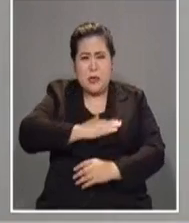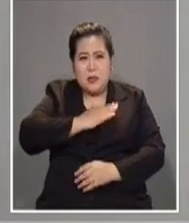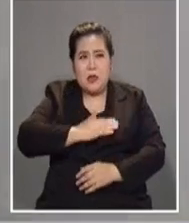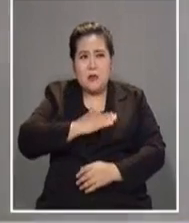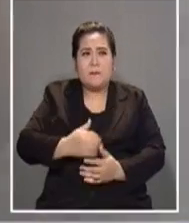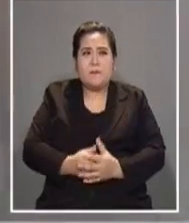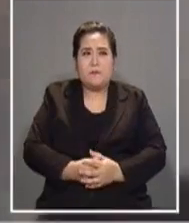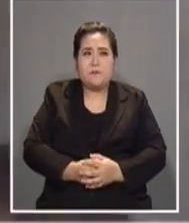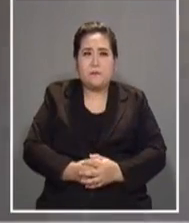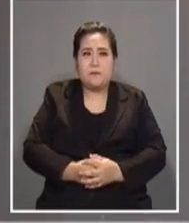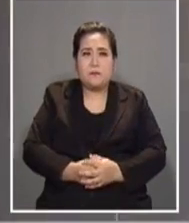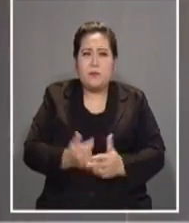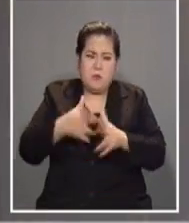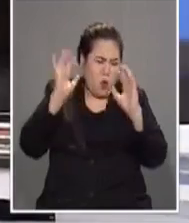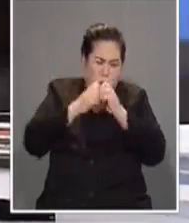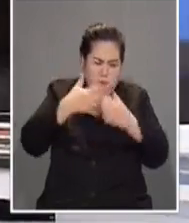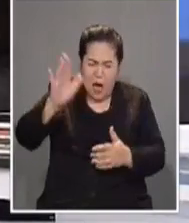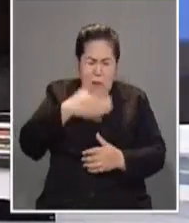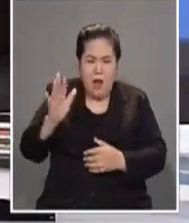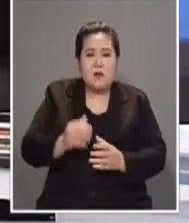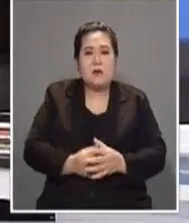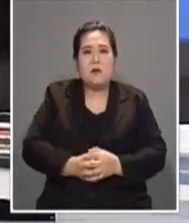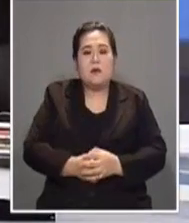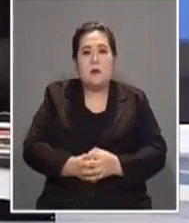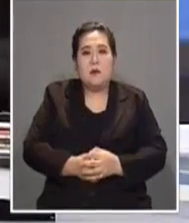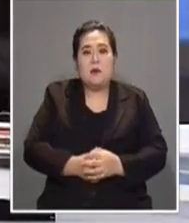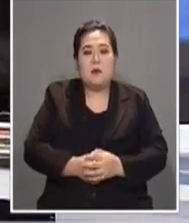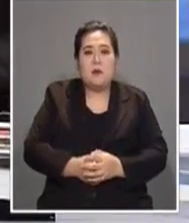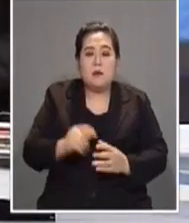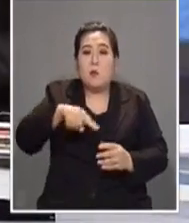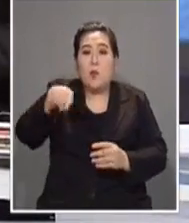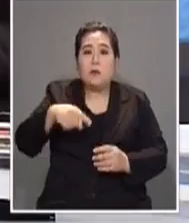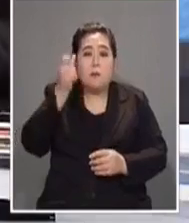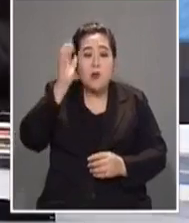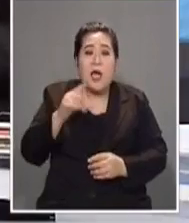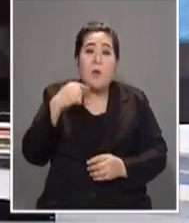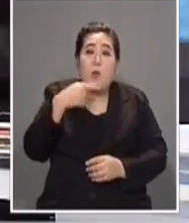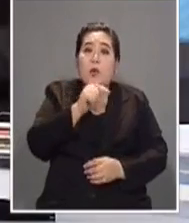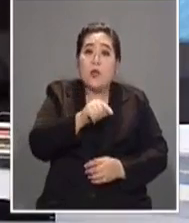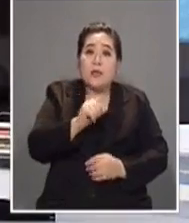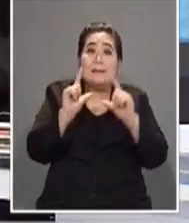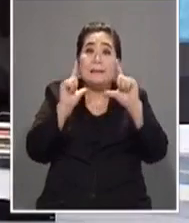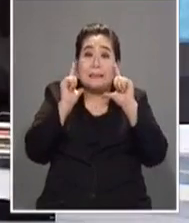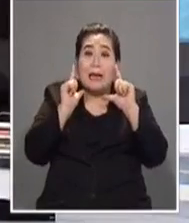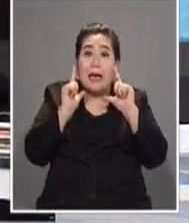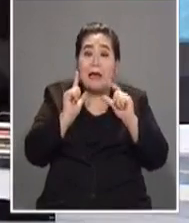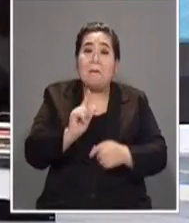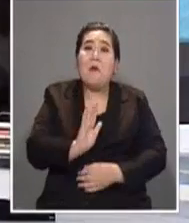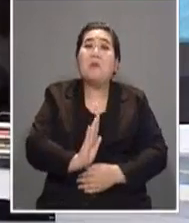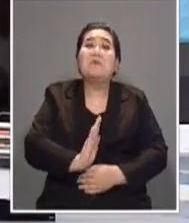งเราเป็นน ี้ไม่ คือไม่มีใครเข้าใจเธอเลยนะครับเพราะว่าเธอเป็นผู้หญิงที่มีศักดิ์ศรี